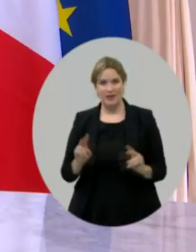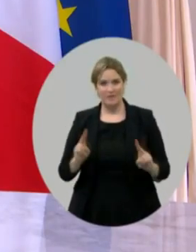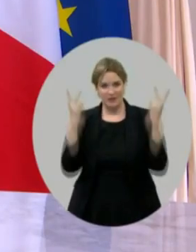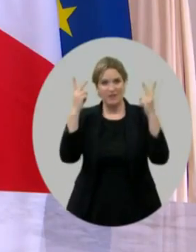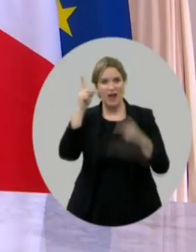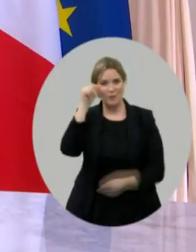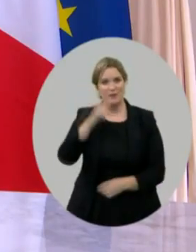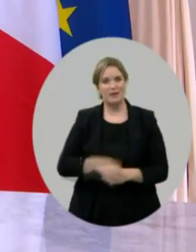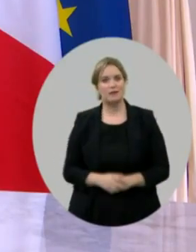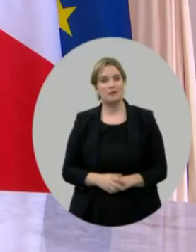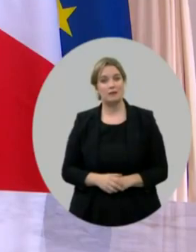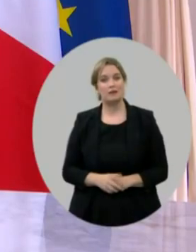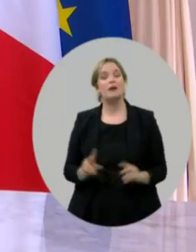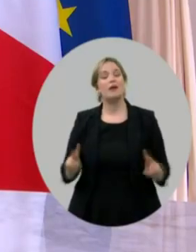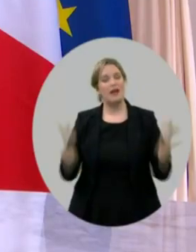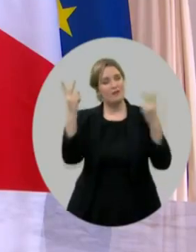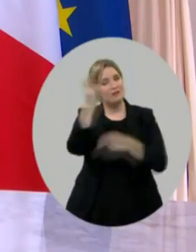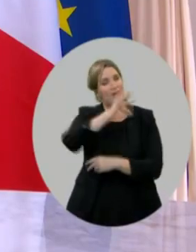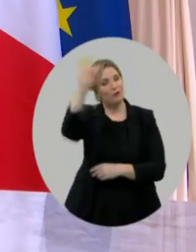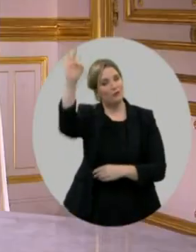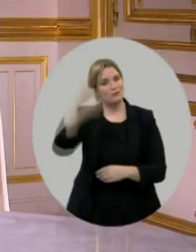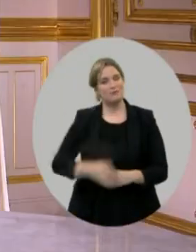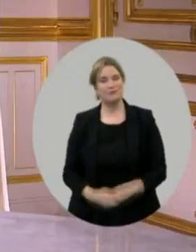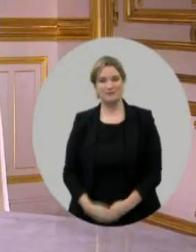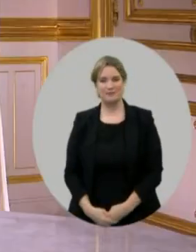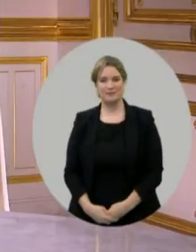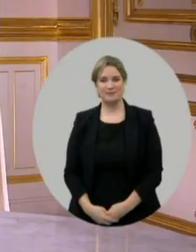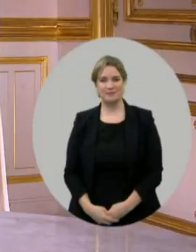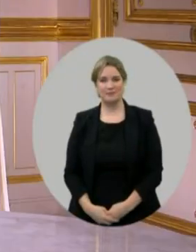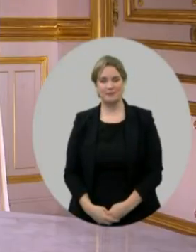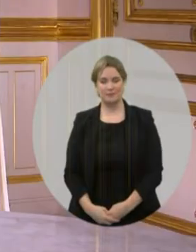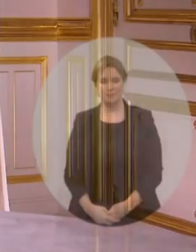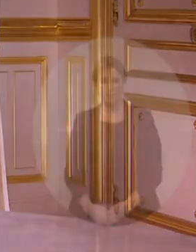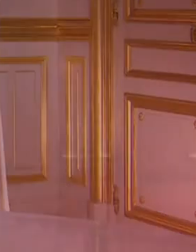Vive la République et vive la France.